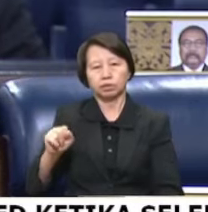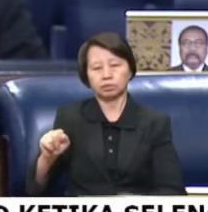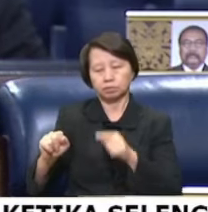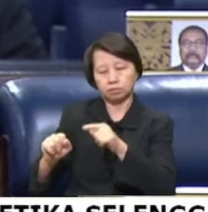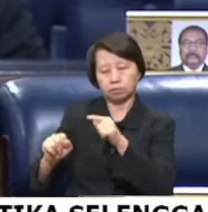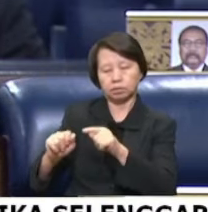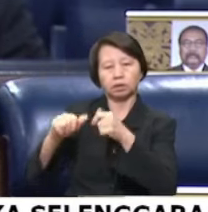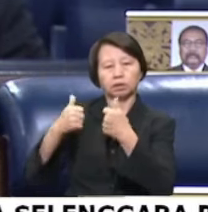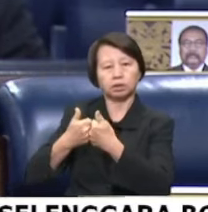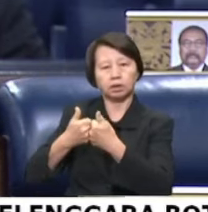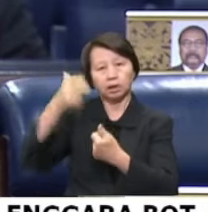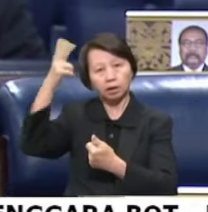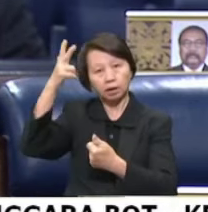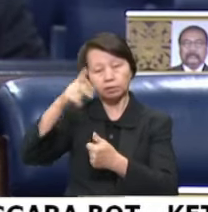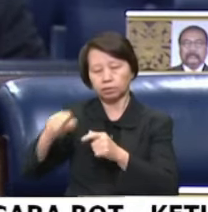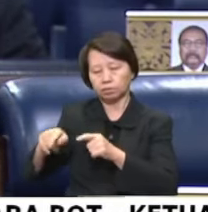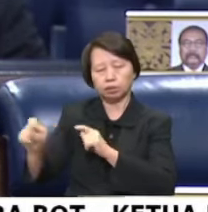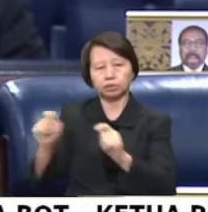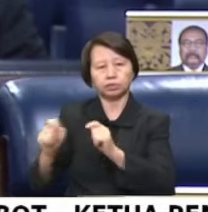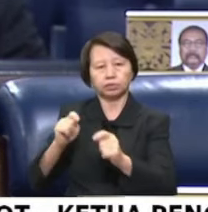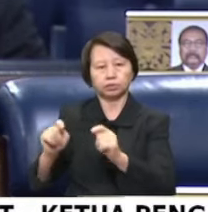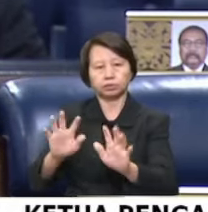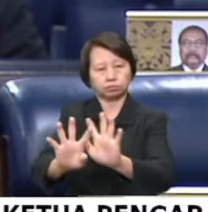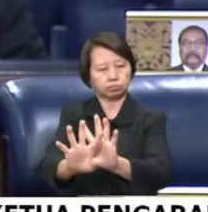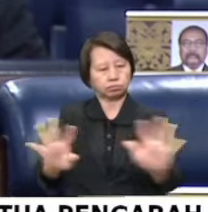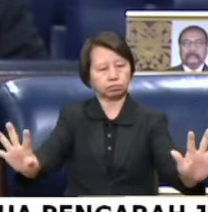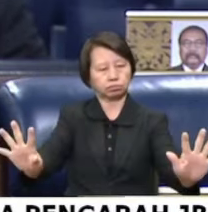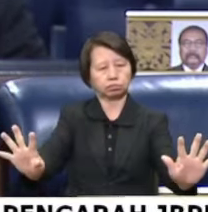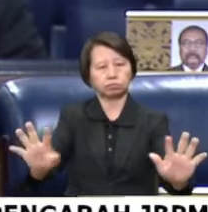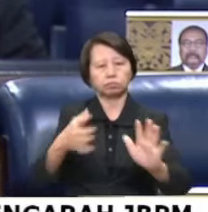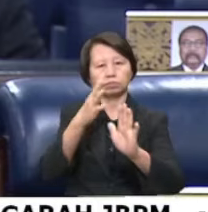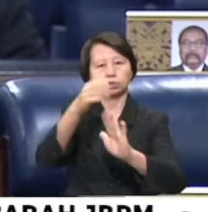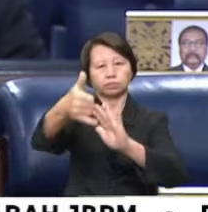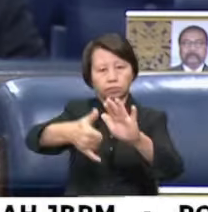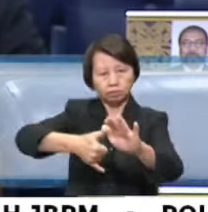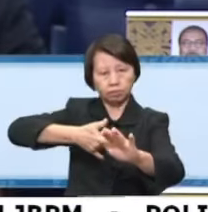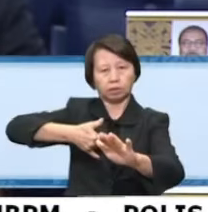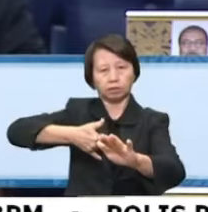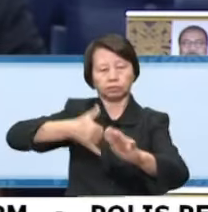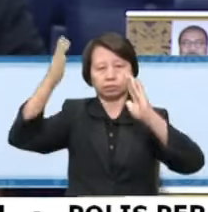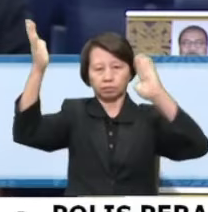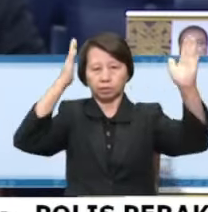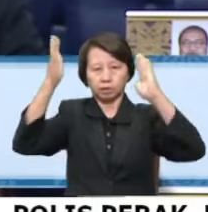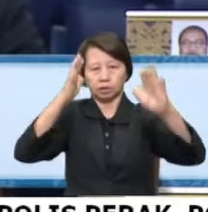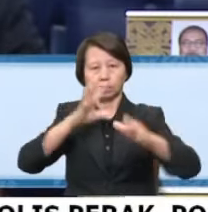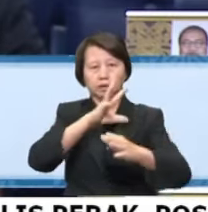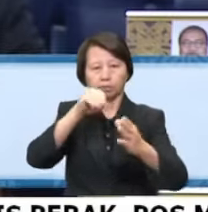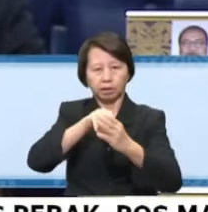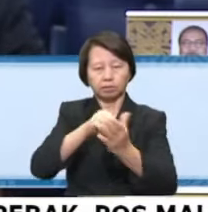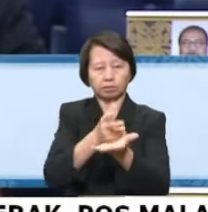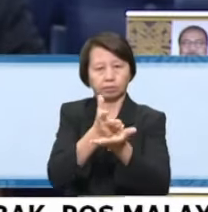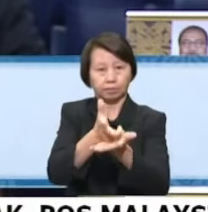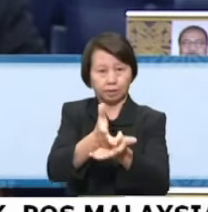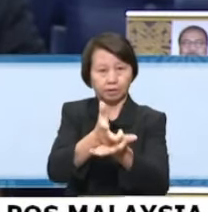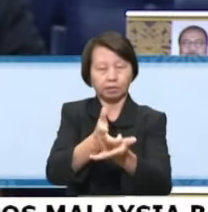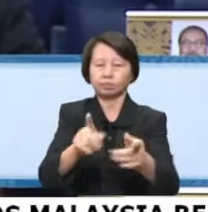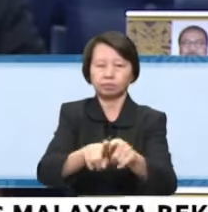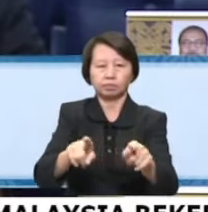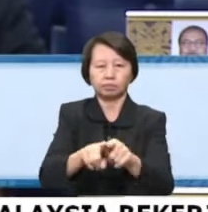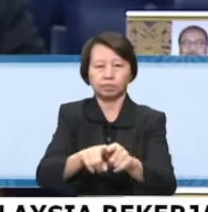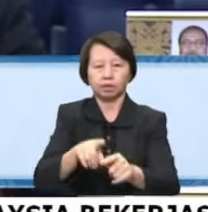kerajaan yang bertindak sebagai agensi barisan hadapan di pintu-pintu masuk negara termasuk pelabuhan.